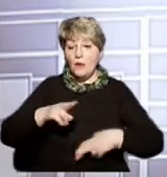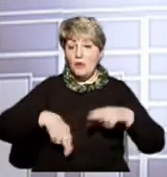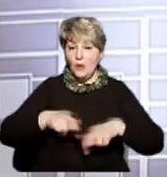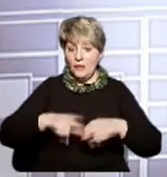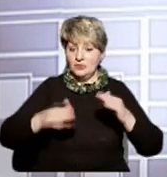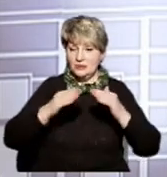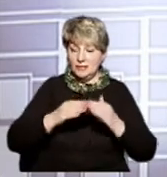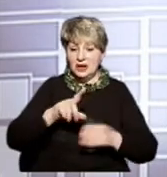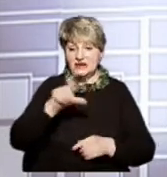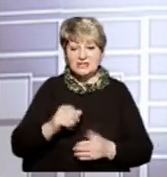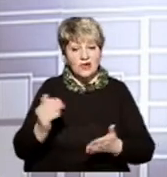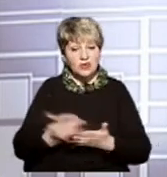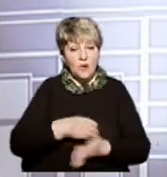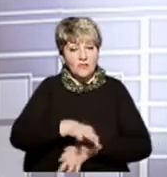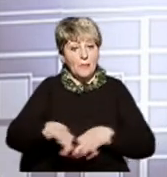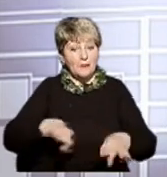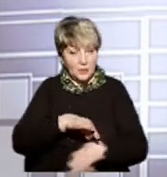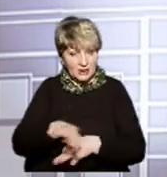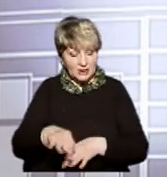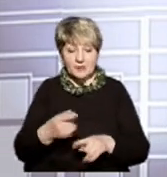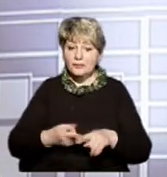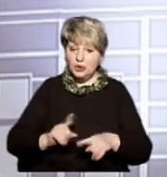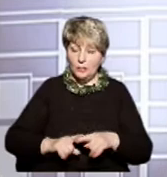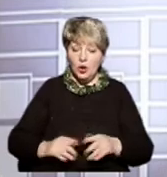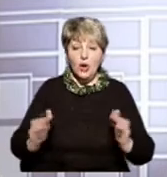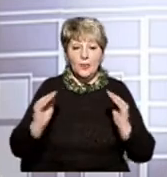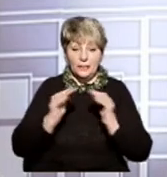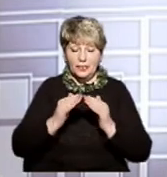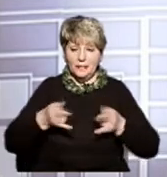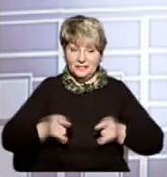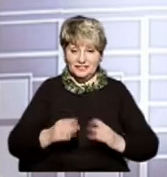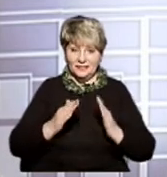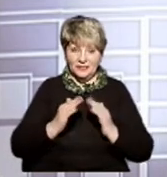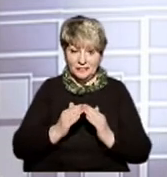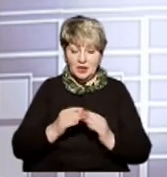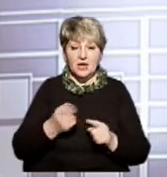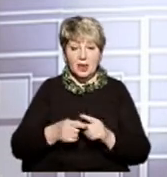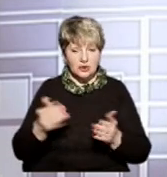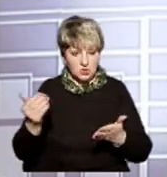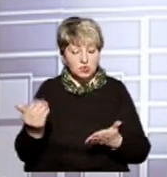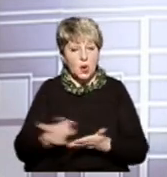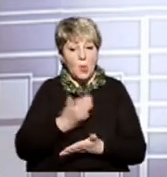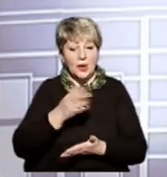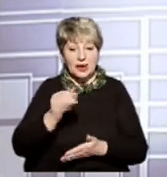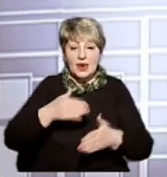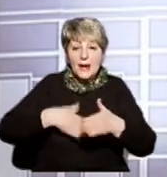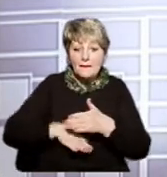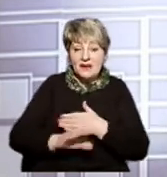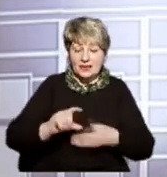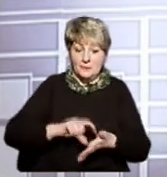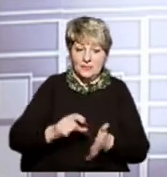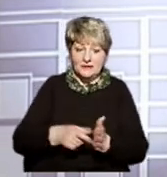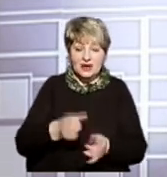він будувався за новими проектами. Тому будівля збудована як сучасна, і підвальне